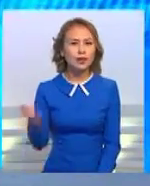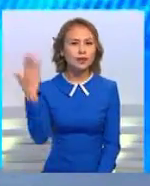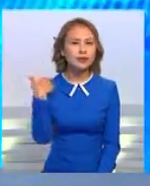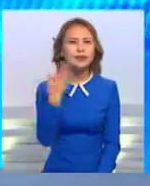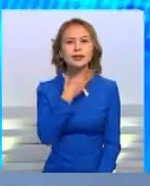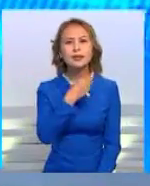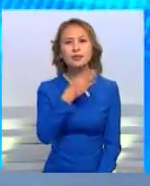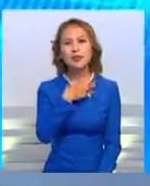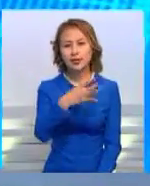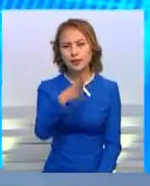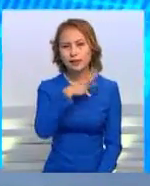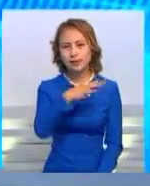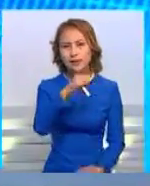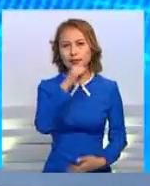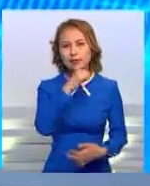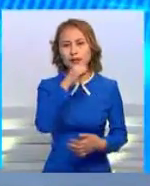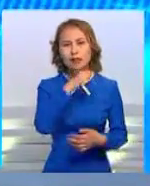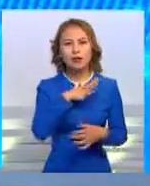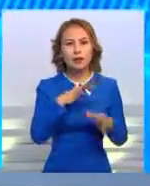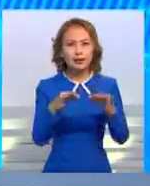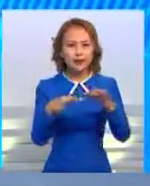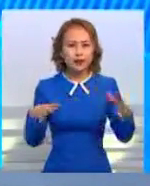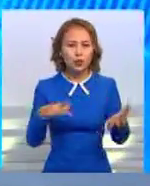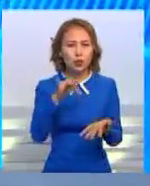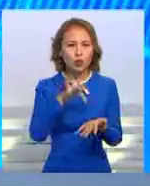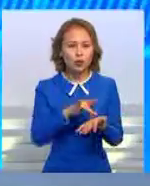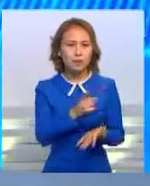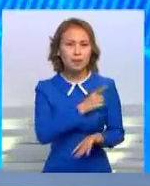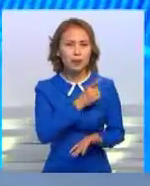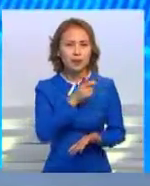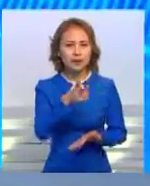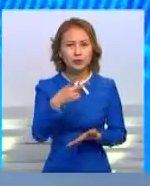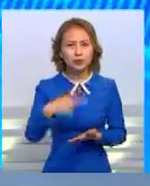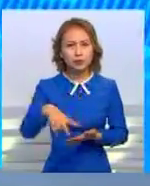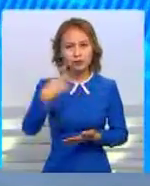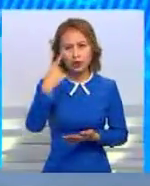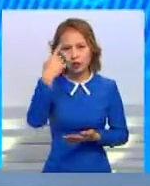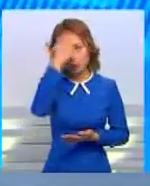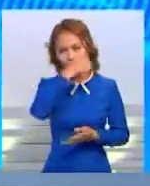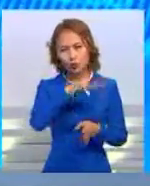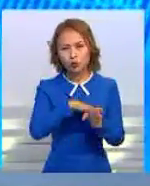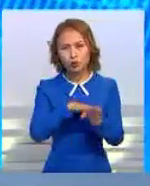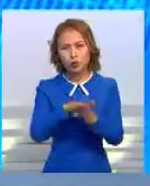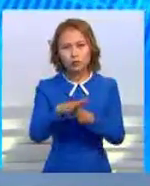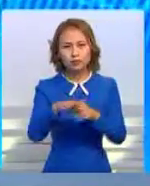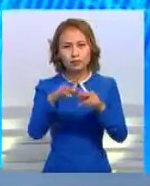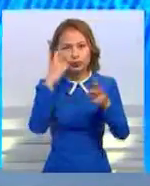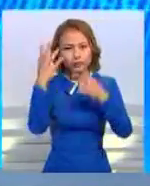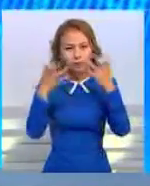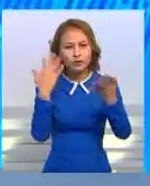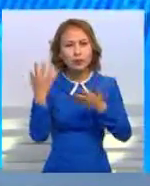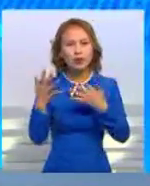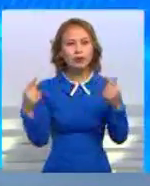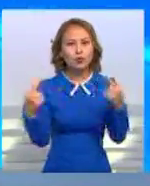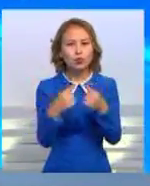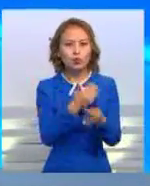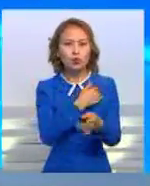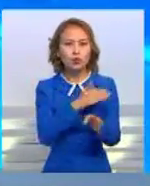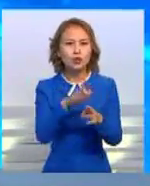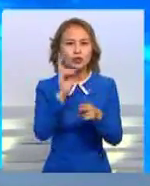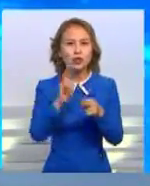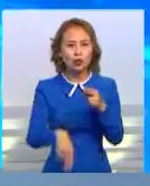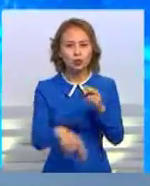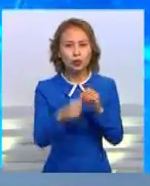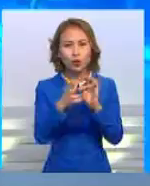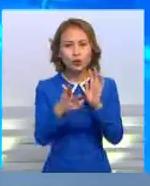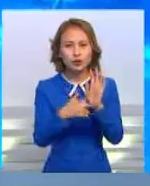Бұрынғы Семей сынақ алаңын ұлттық ядролық орталық мамандары 2021 жылға дейін толық зерттеп шығуды көздеп отыр. Себебі